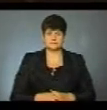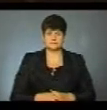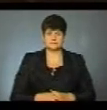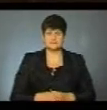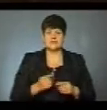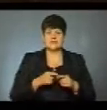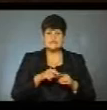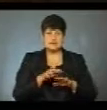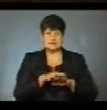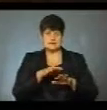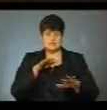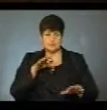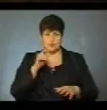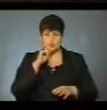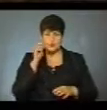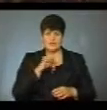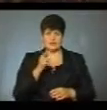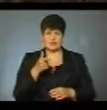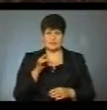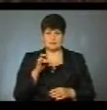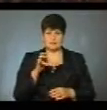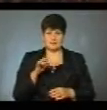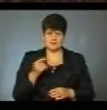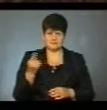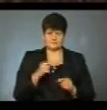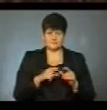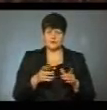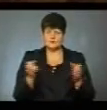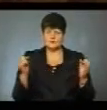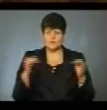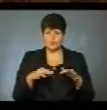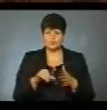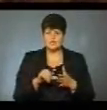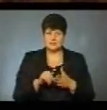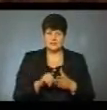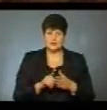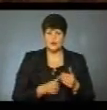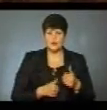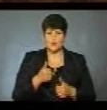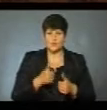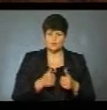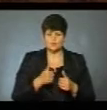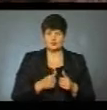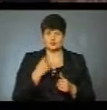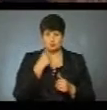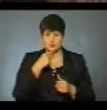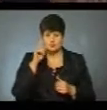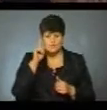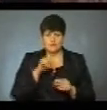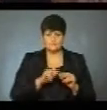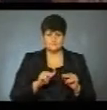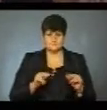Це актова зала української гімназії. Тут зібралися учасники конкурсу мовознавців та педагоги.